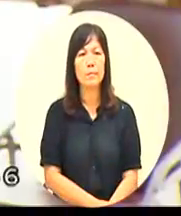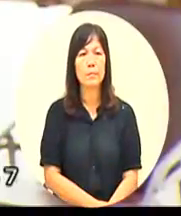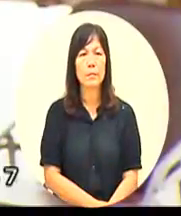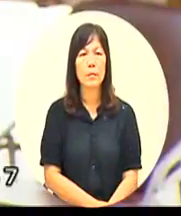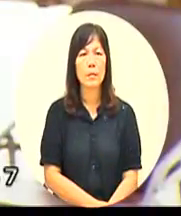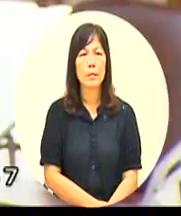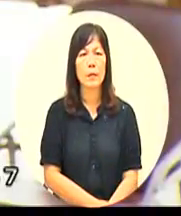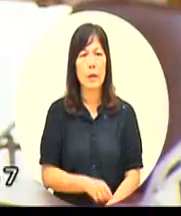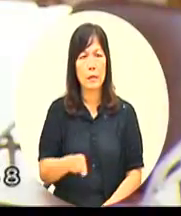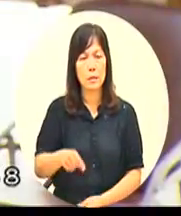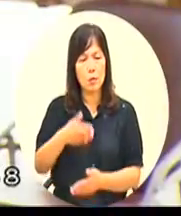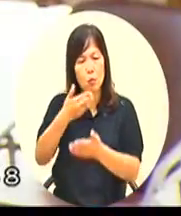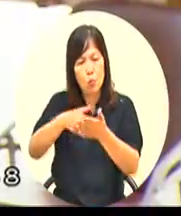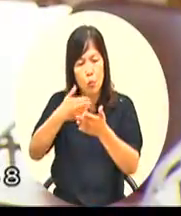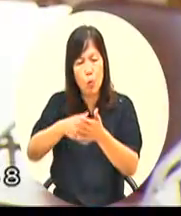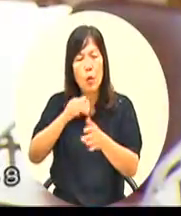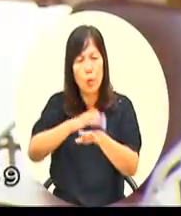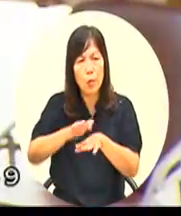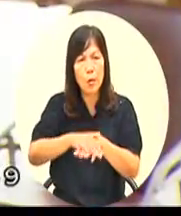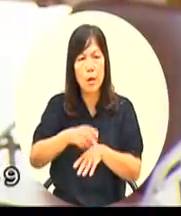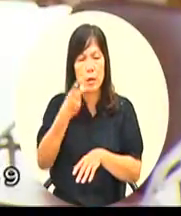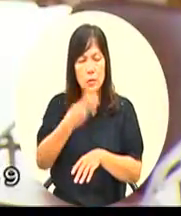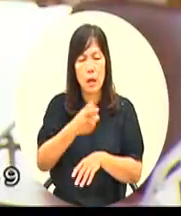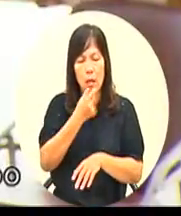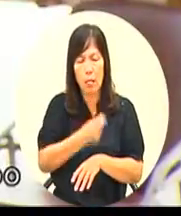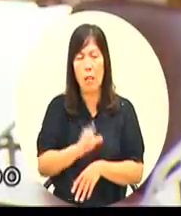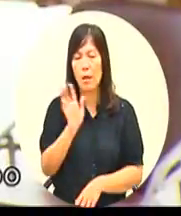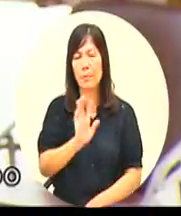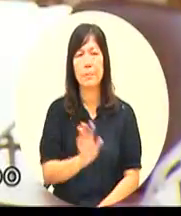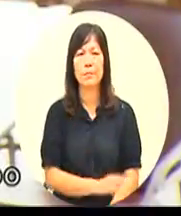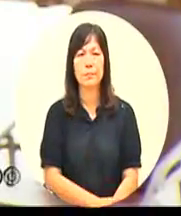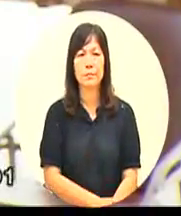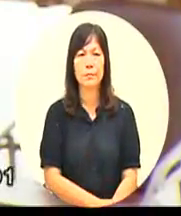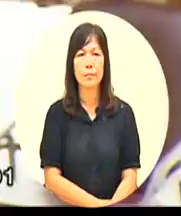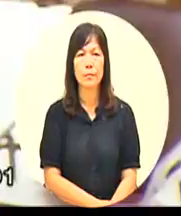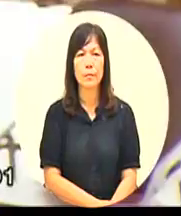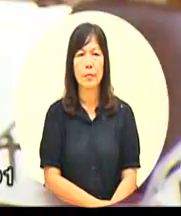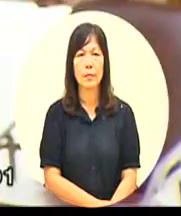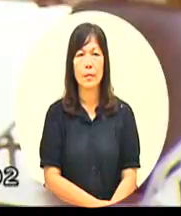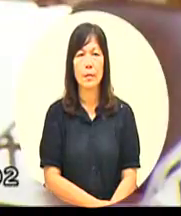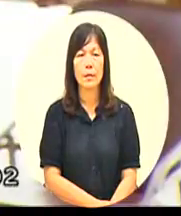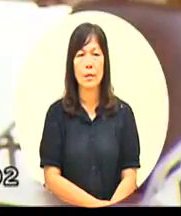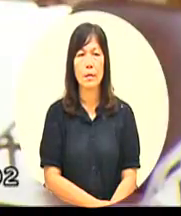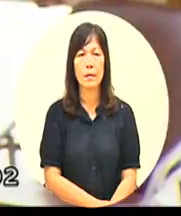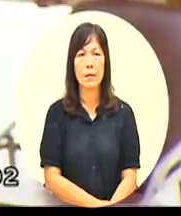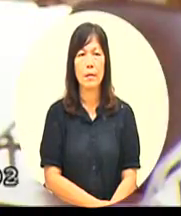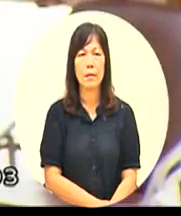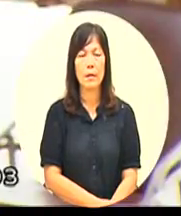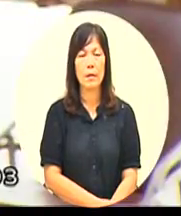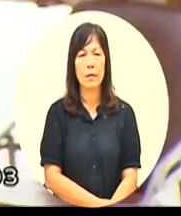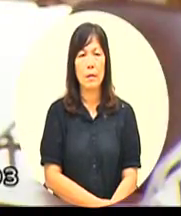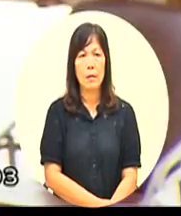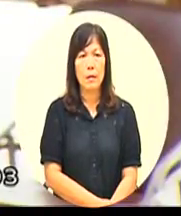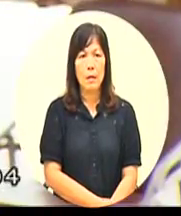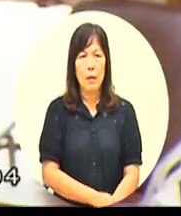部分我就简略哈，我就不再说。那我就要来针对我感觉说